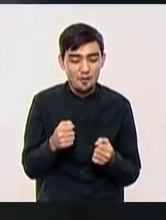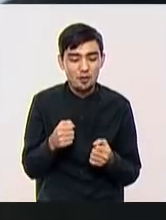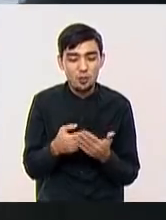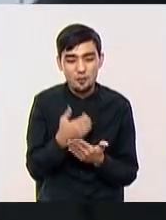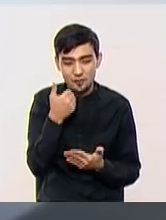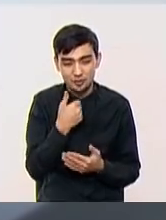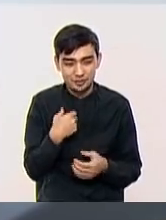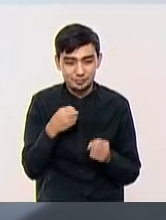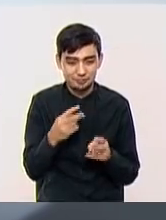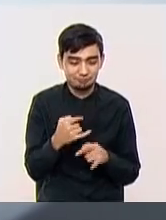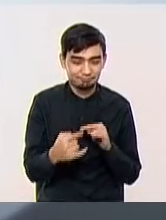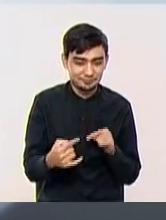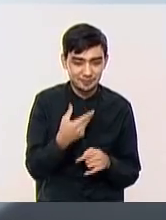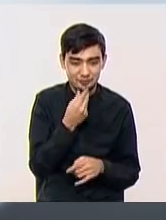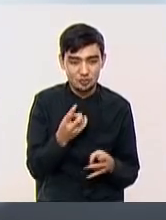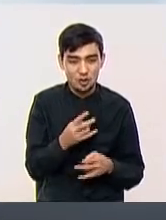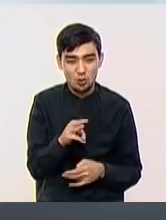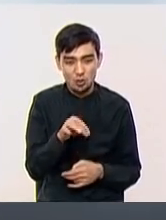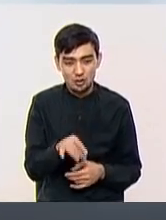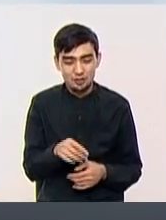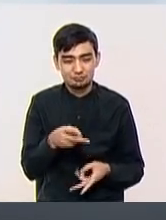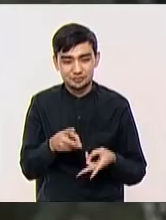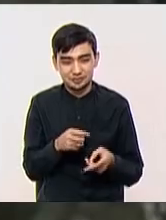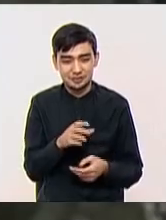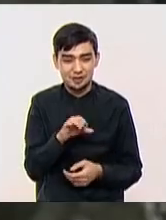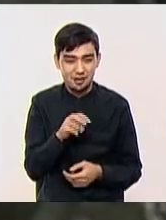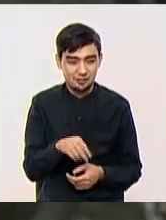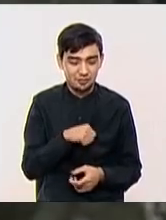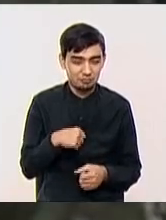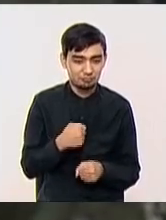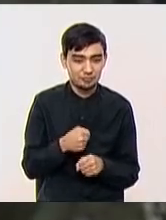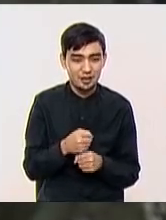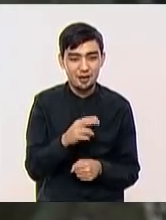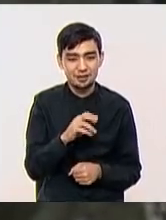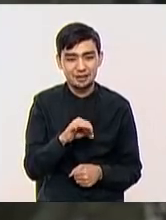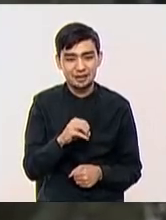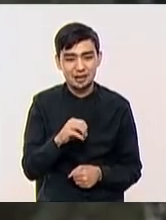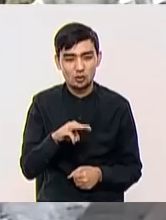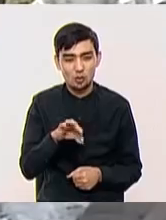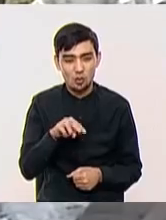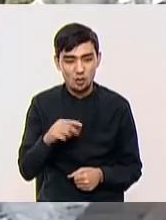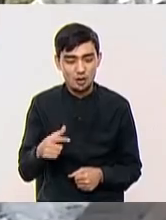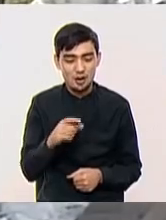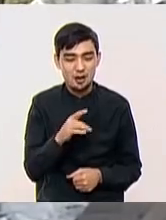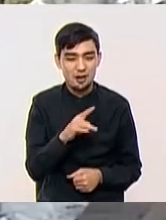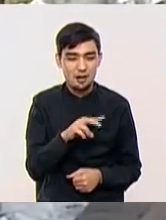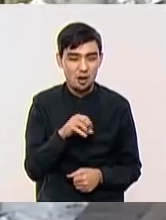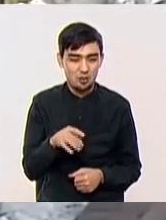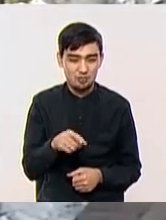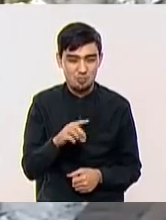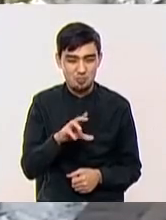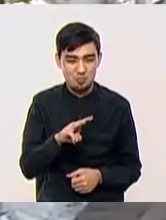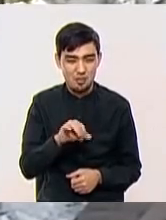әдемілеп отыруға. Торт, кәдімгі салаттарымызды өз қолымыздан істейміз. Ал диетолог Лаура Батырова майонез қосылатын асқазанға